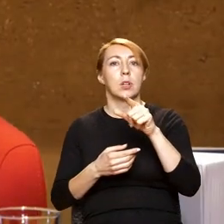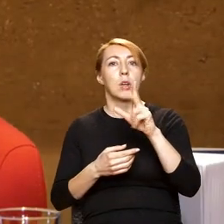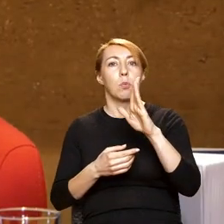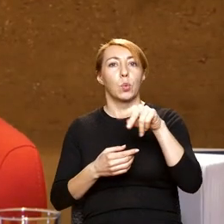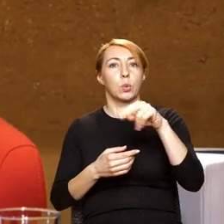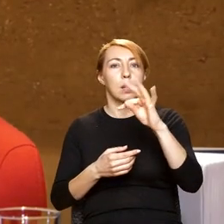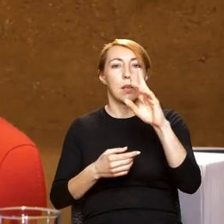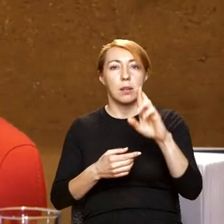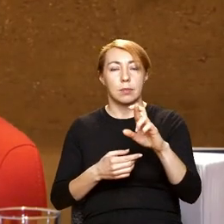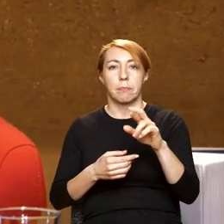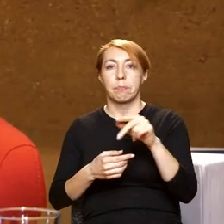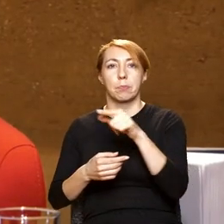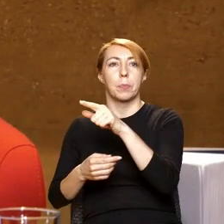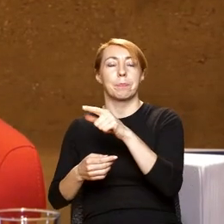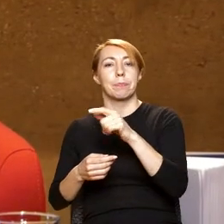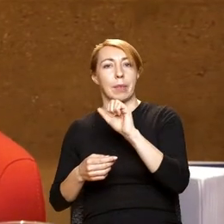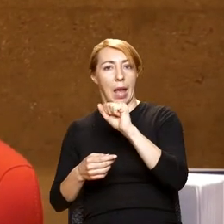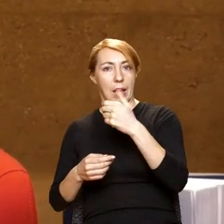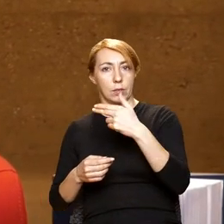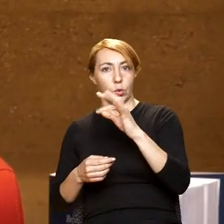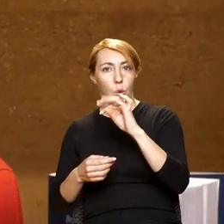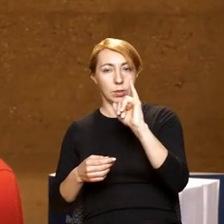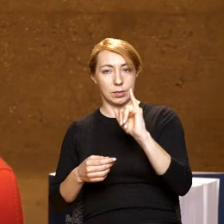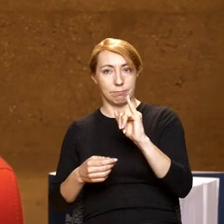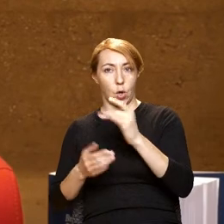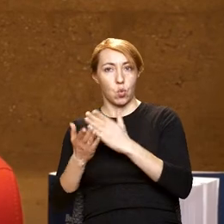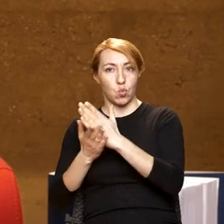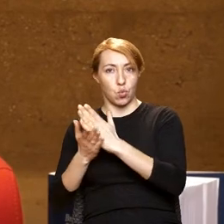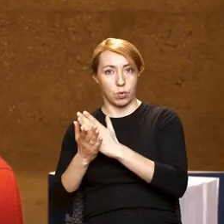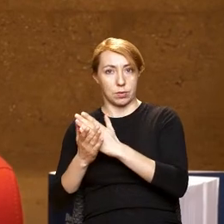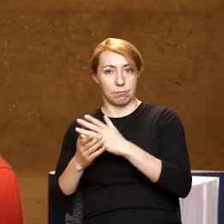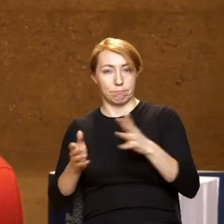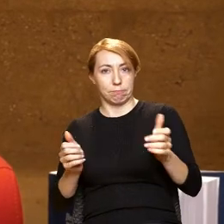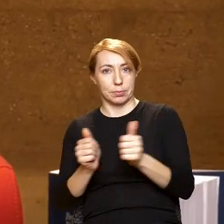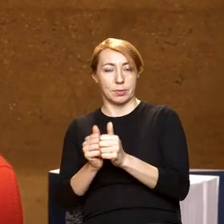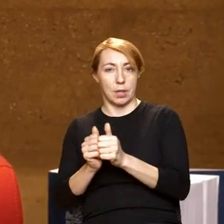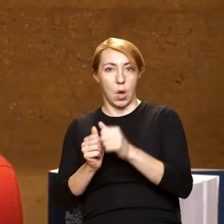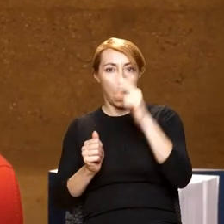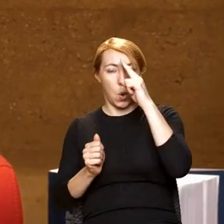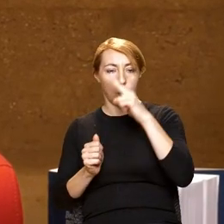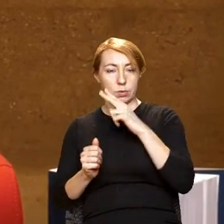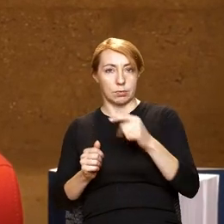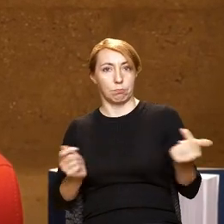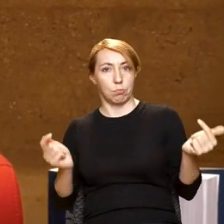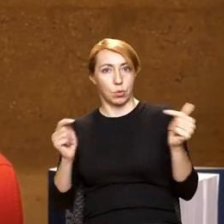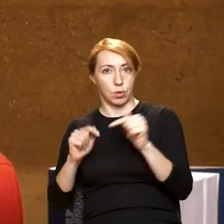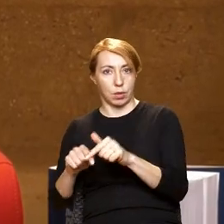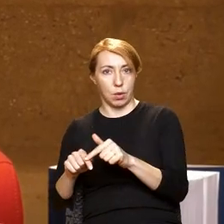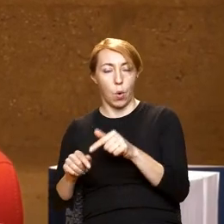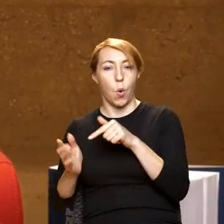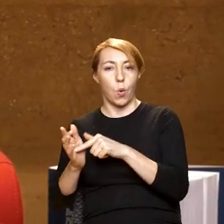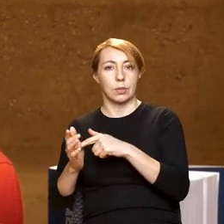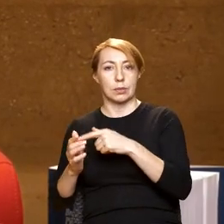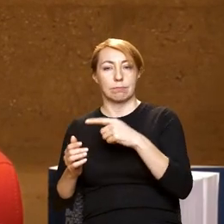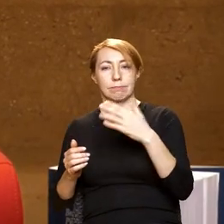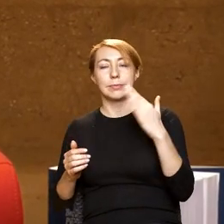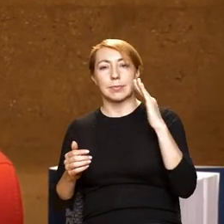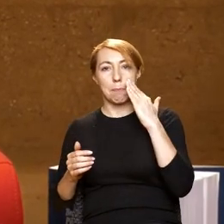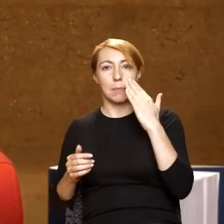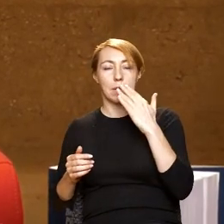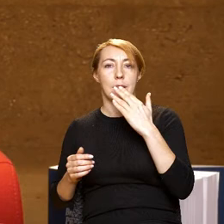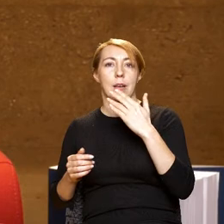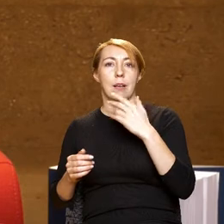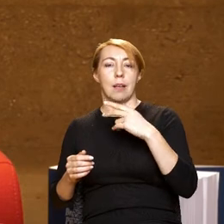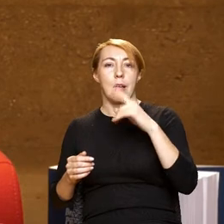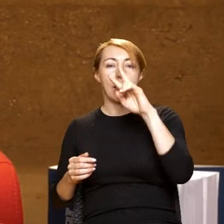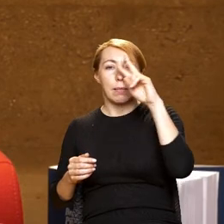przyjechał, ten Antoni, właśnie ten lokaj, przyjechał z ojcem jeszcze, z majątku ojca, więc on znał litewski i Żmudzin,